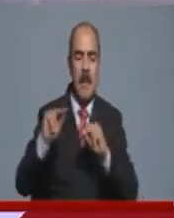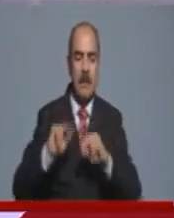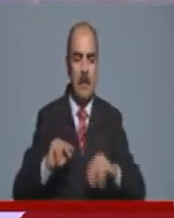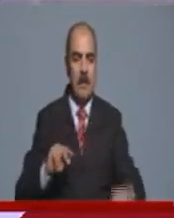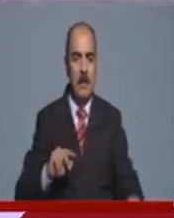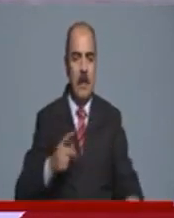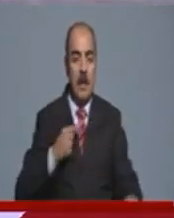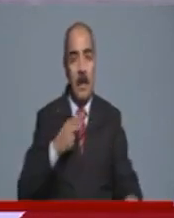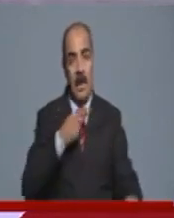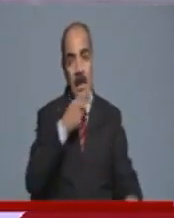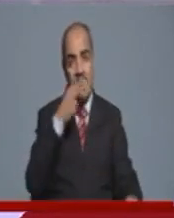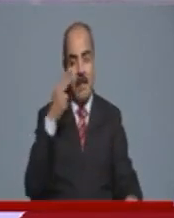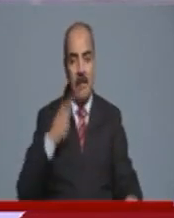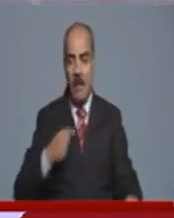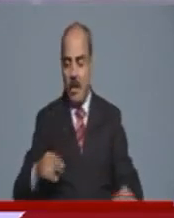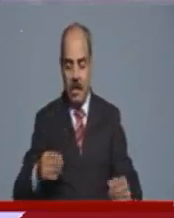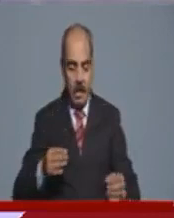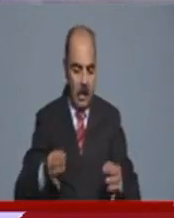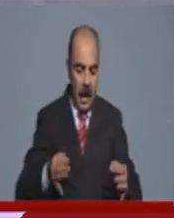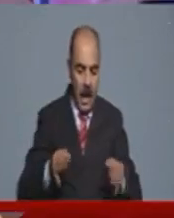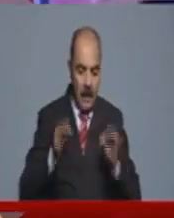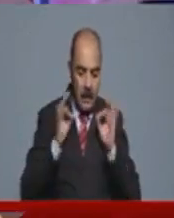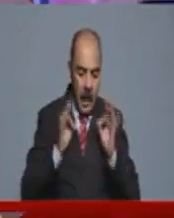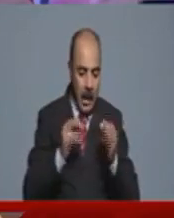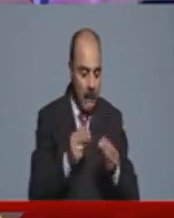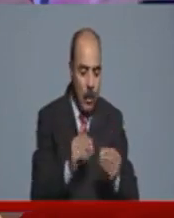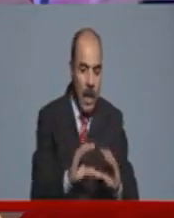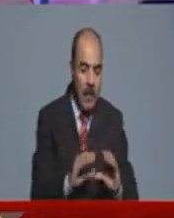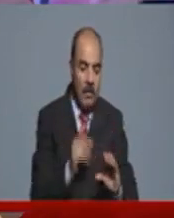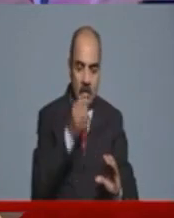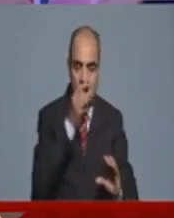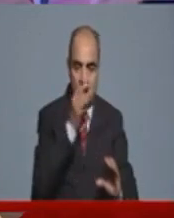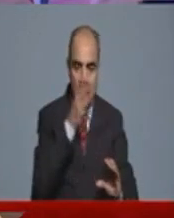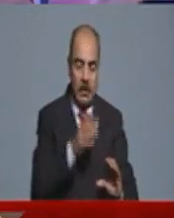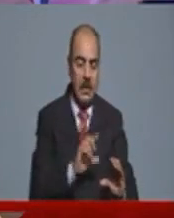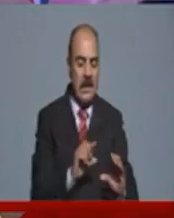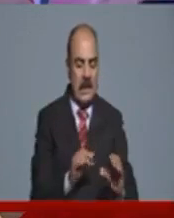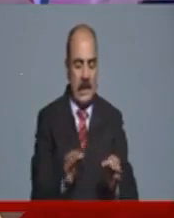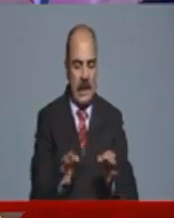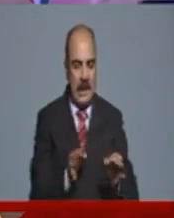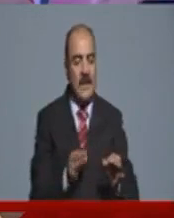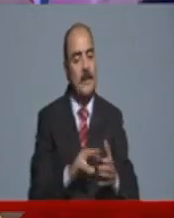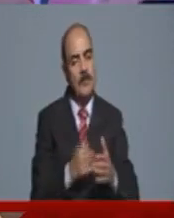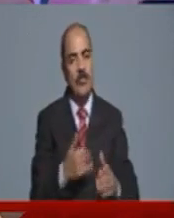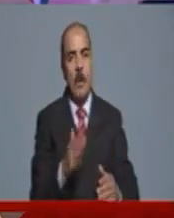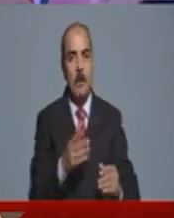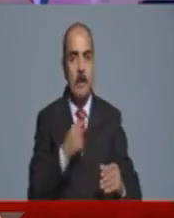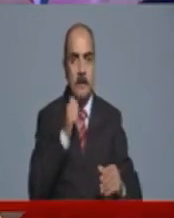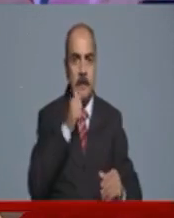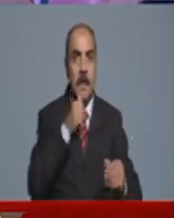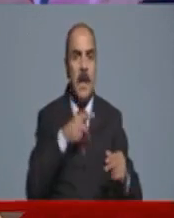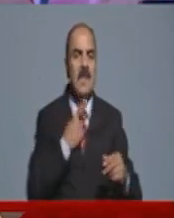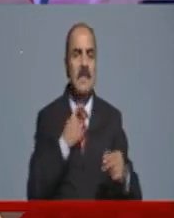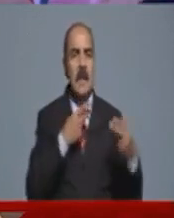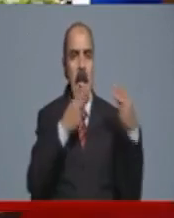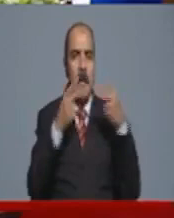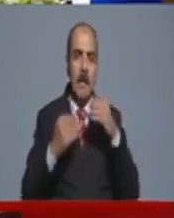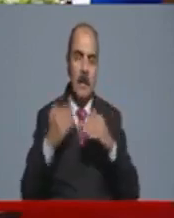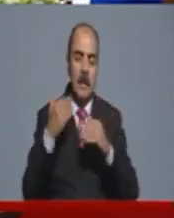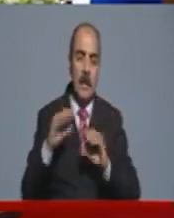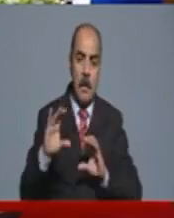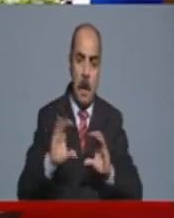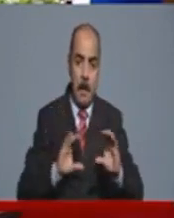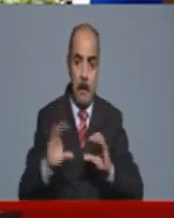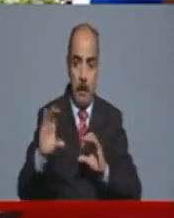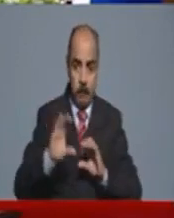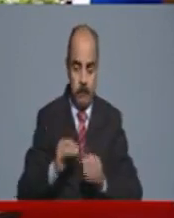الحلم وفي فرق ما بين الحقيقه. الحقيقه هي اللي الرئيس بيتكلم عليها الايام اللي فاتت في ضوء امكانياتنا، وهي دي اللي الدكتور